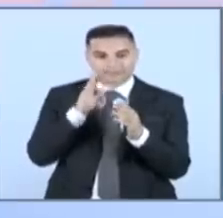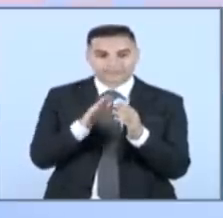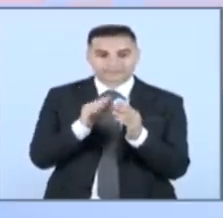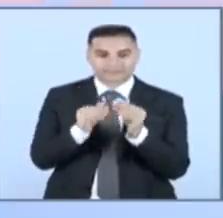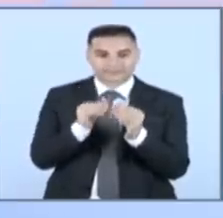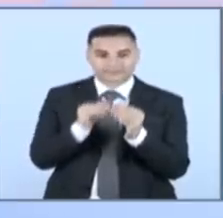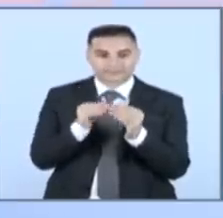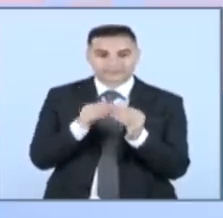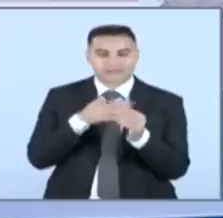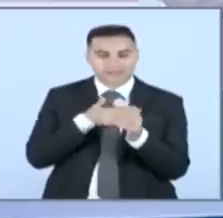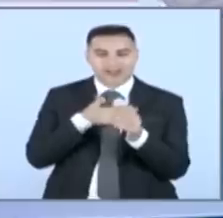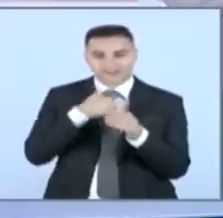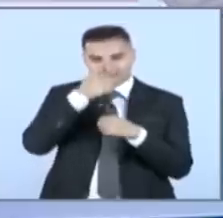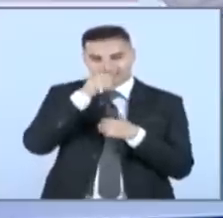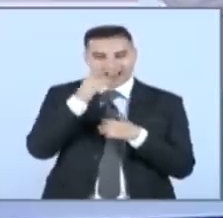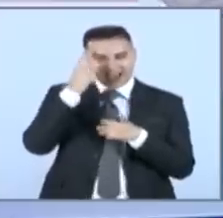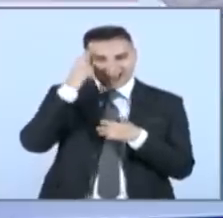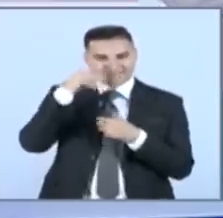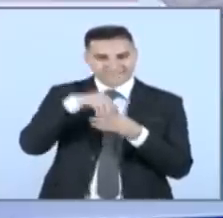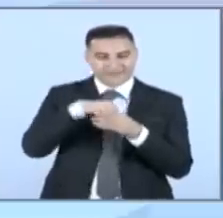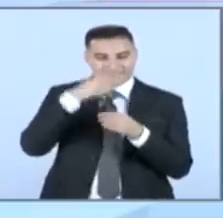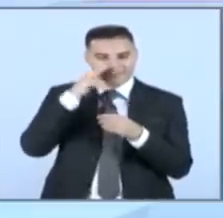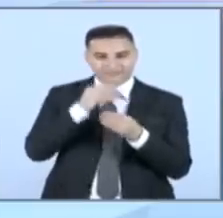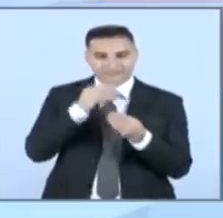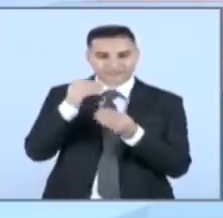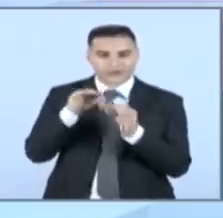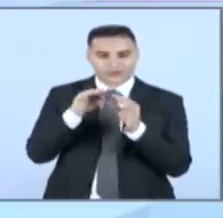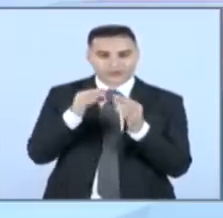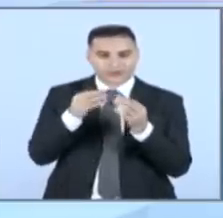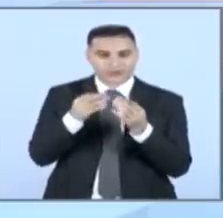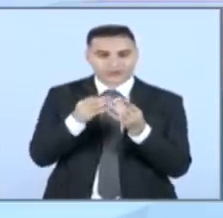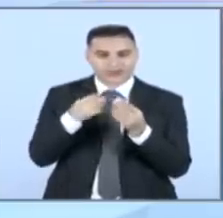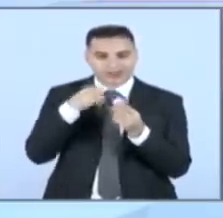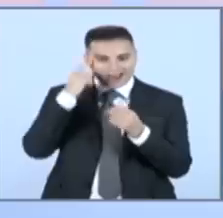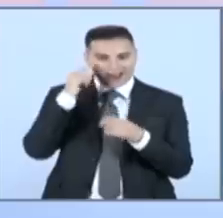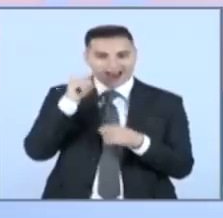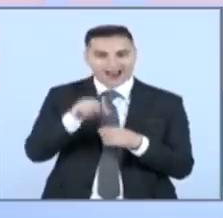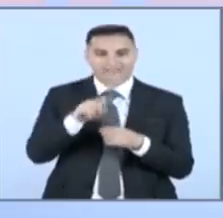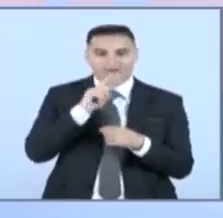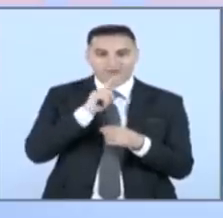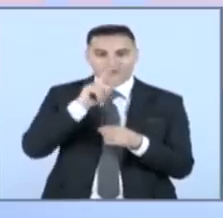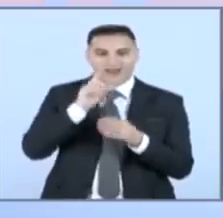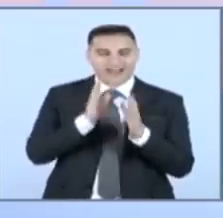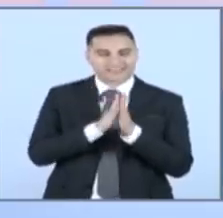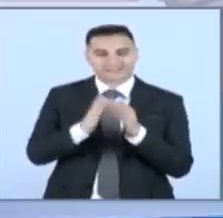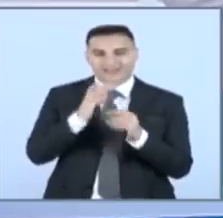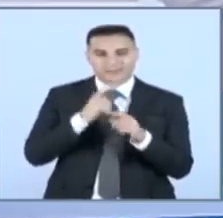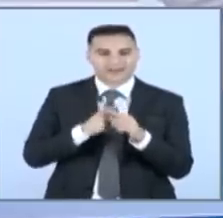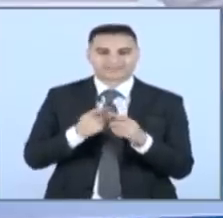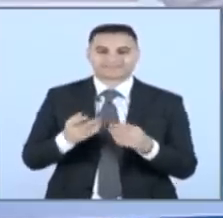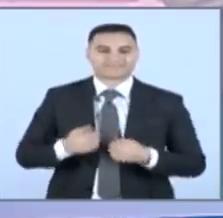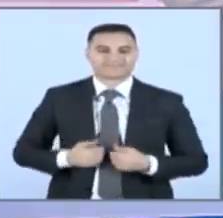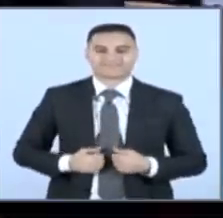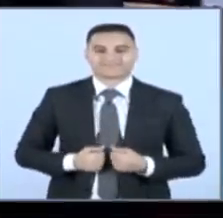مشكلة. معلش، هارد لك، هارد لك، وهدية مقبولة طبعا. أنا عارفها بالله. للأسف الشديد إجابة